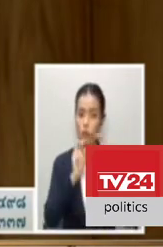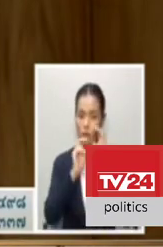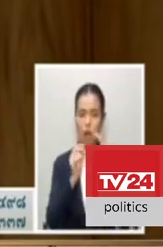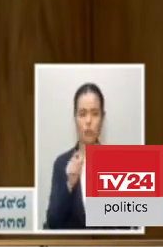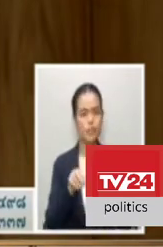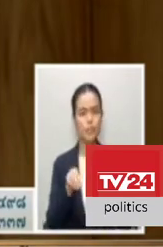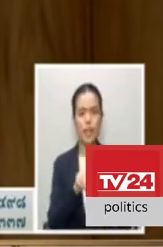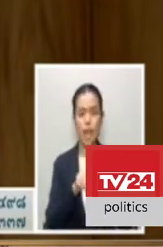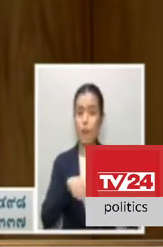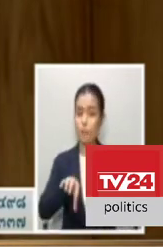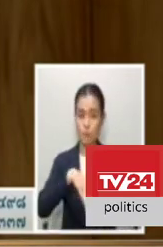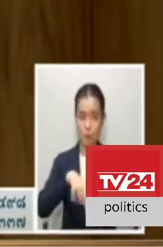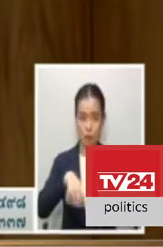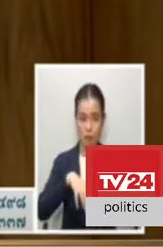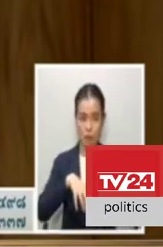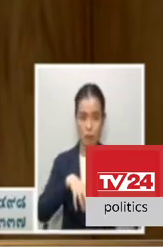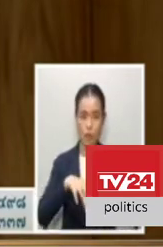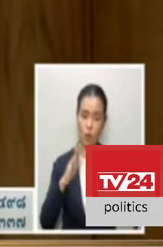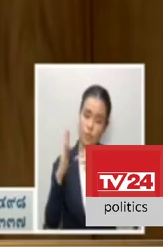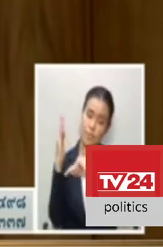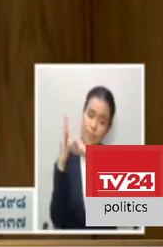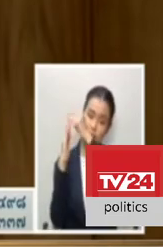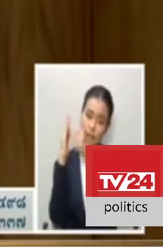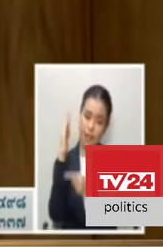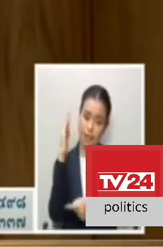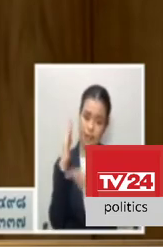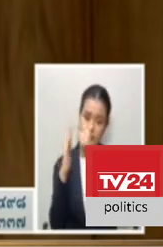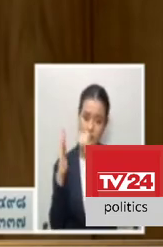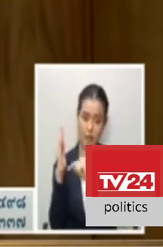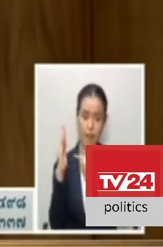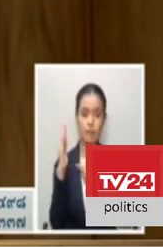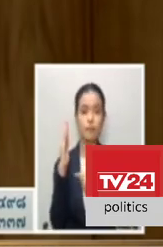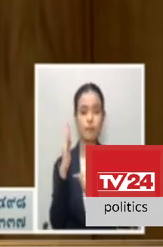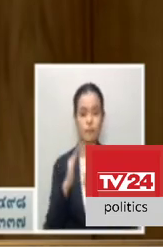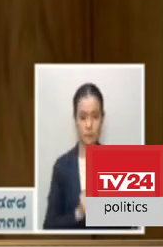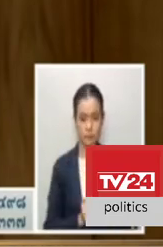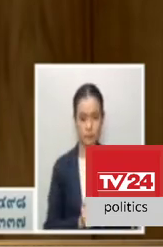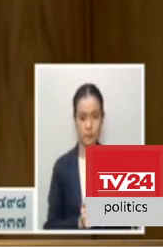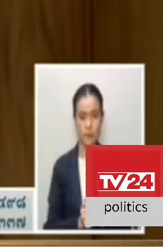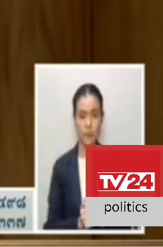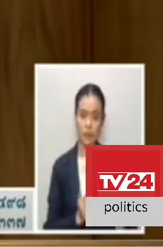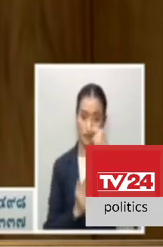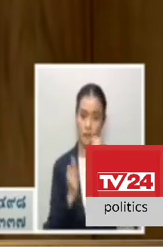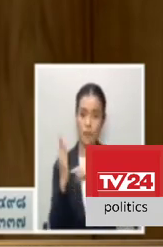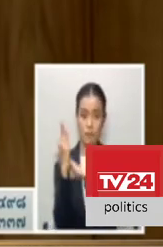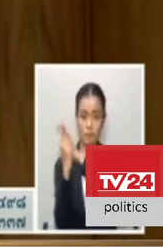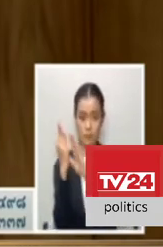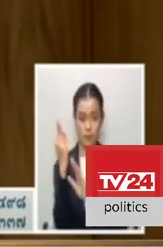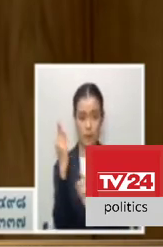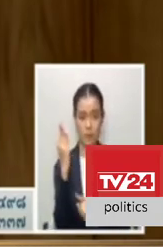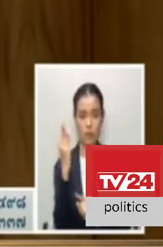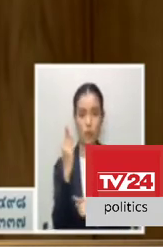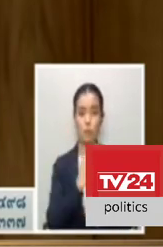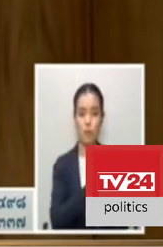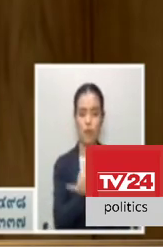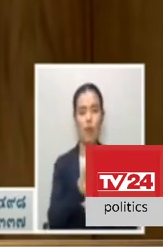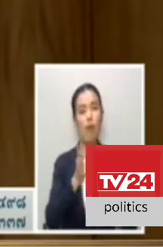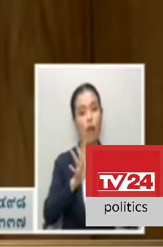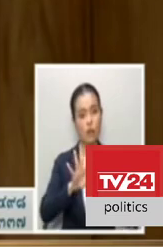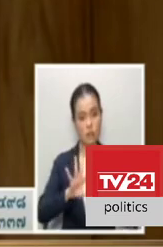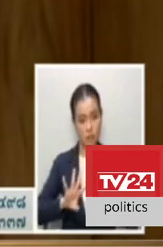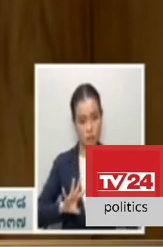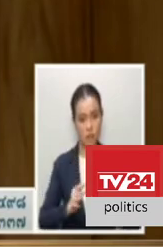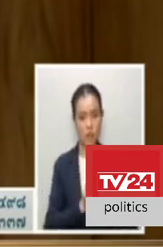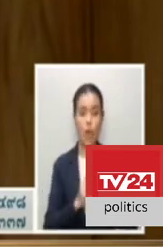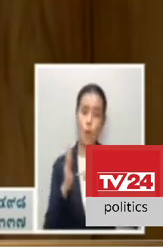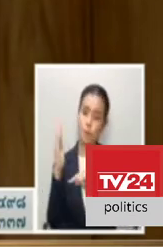ของการบริหารจัดการชายแดนของเราในฐานะที่ประเทศไทยเป็นประเทศอาเซียนที่มีพรม